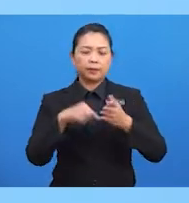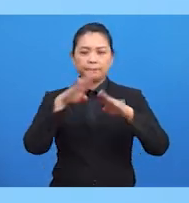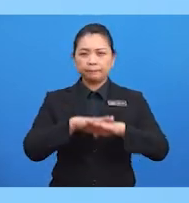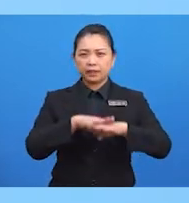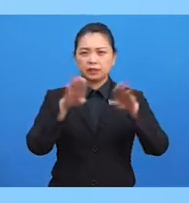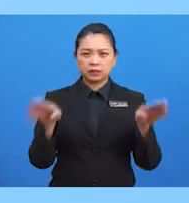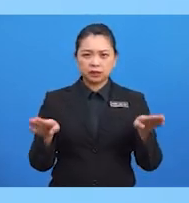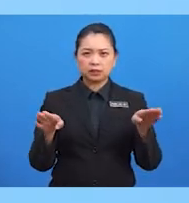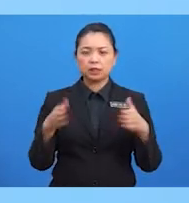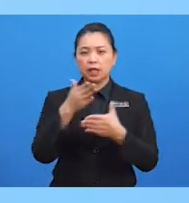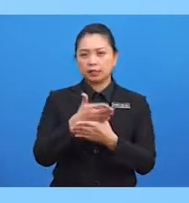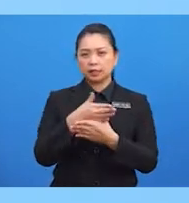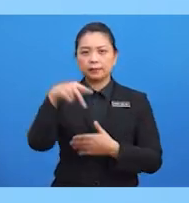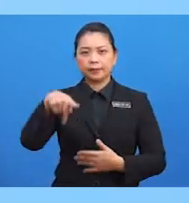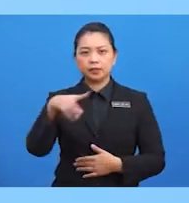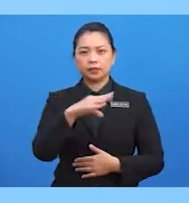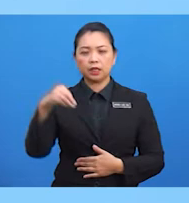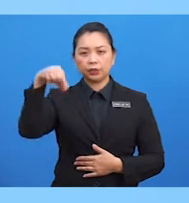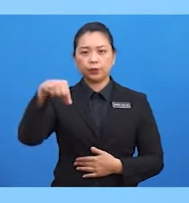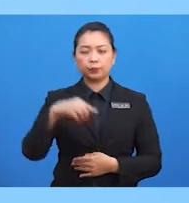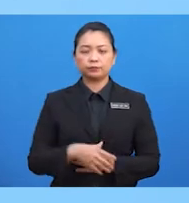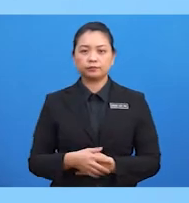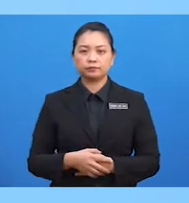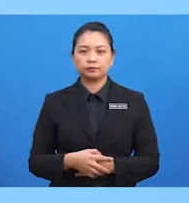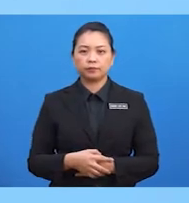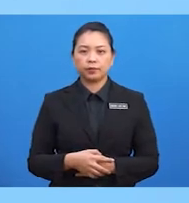Apakah perbezaan antara P dan Q?